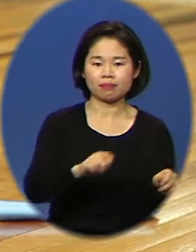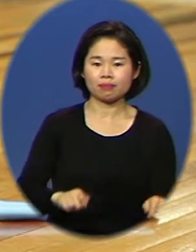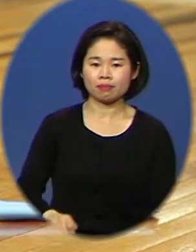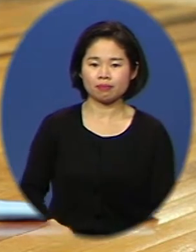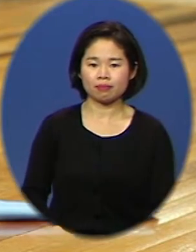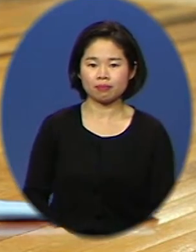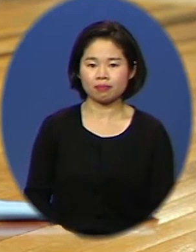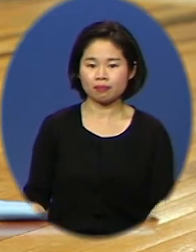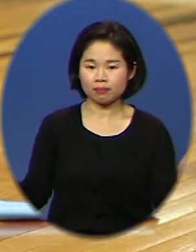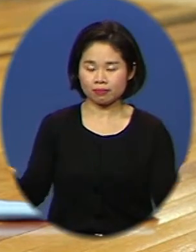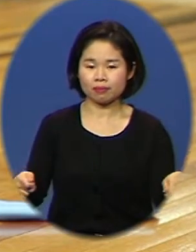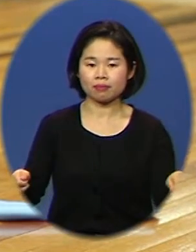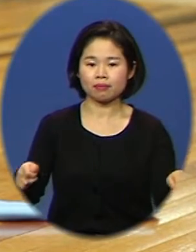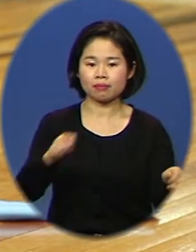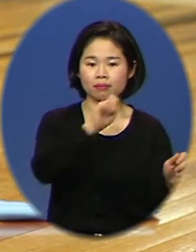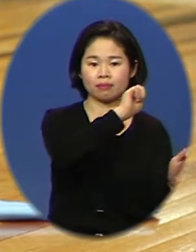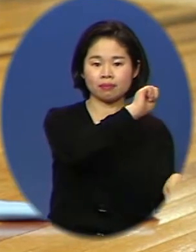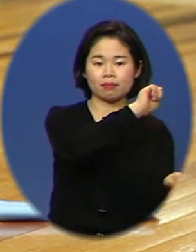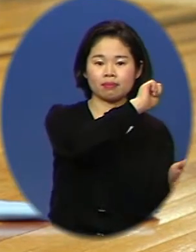앞에 떡 하나만 빠져요.